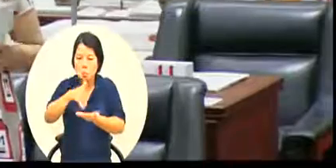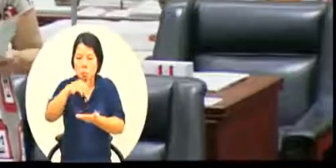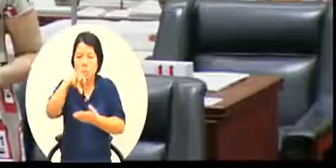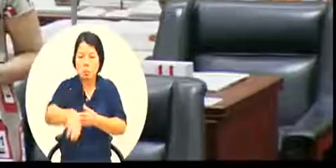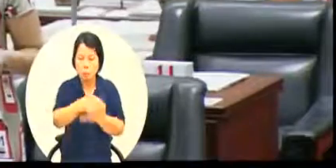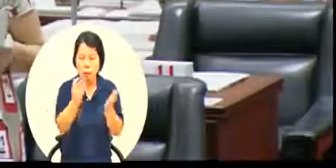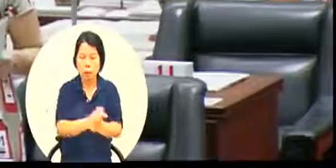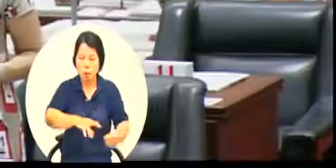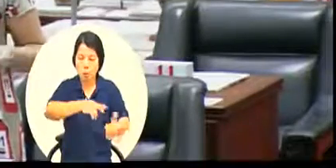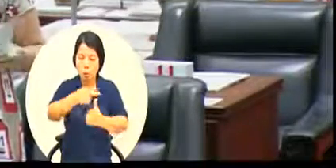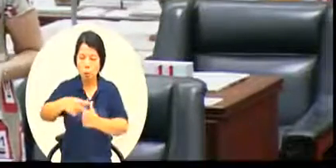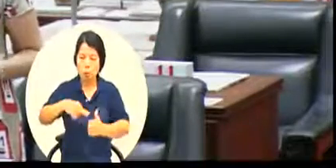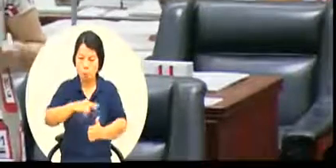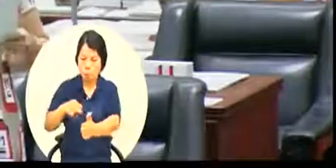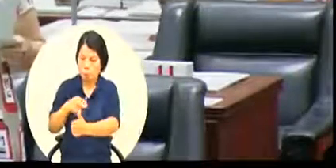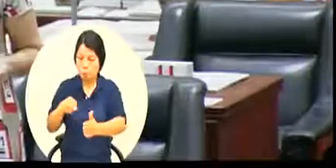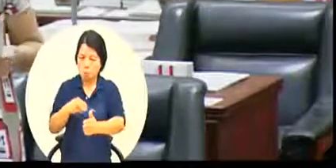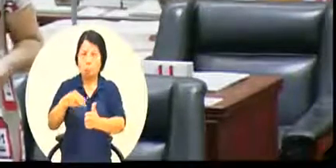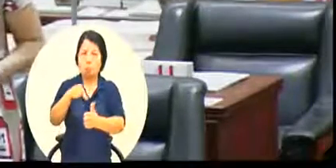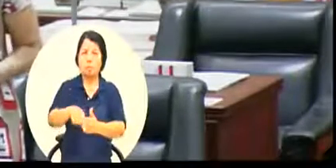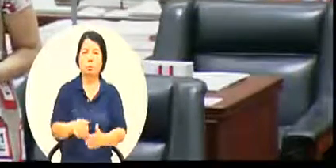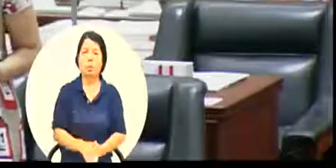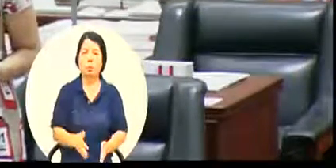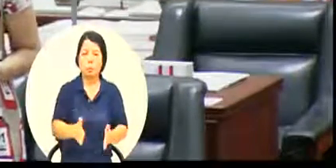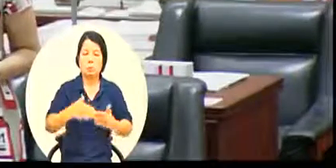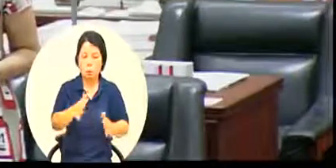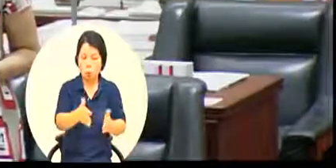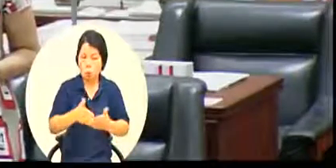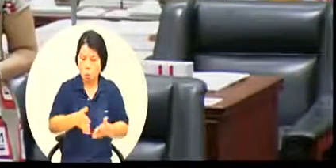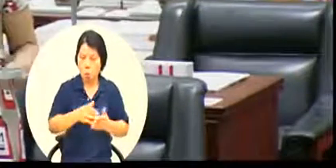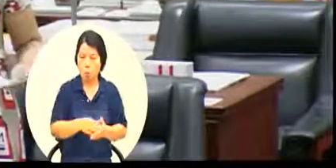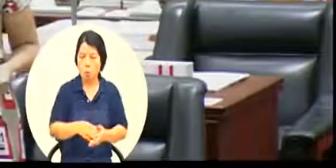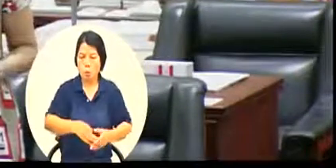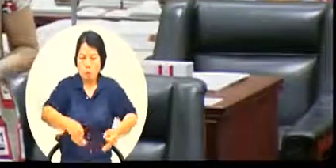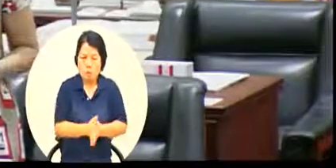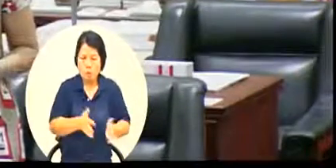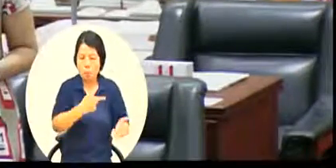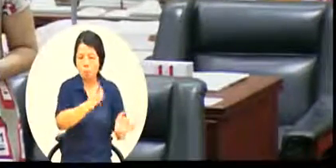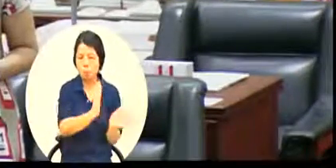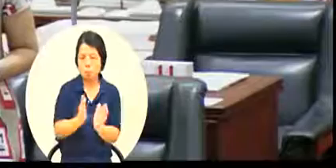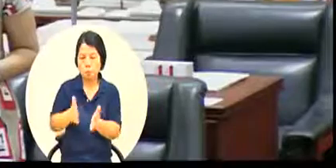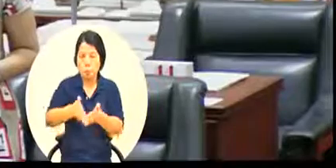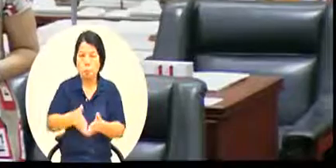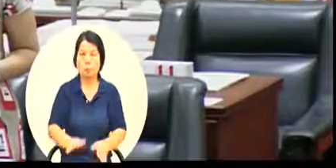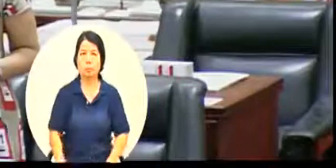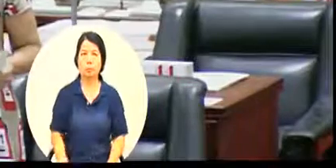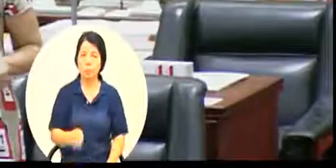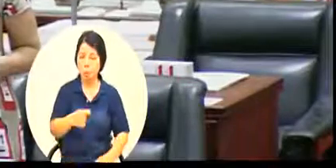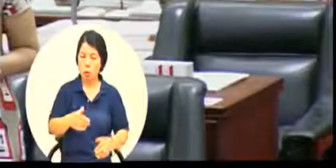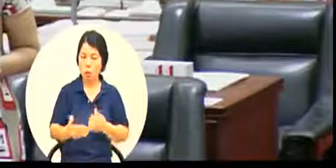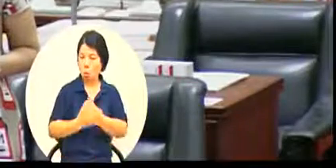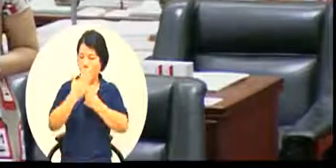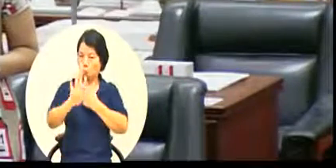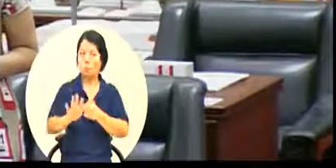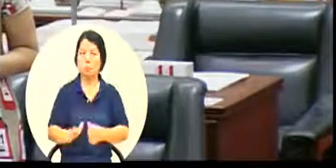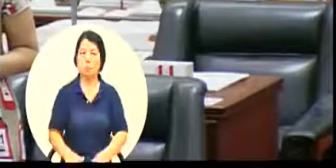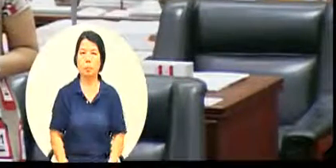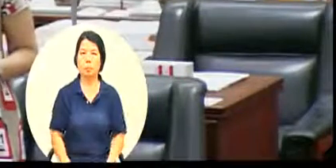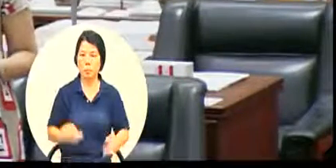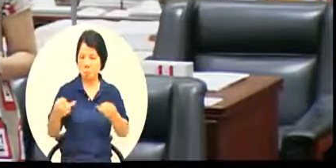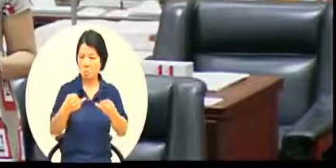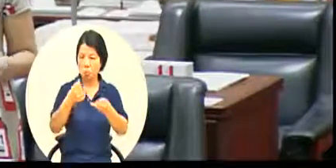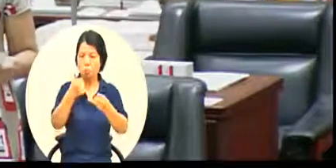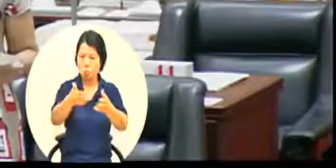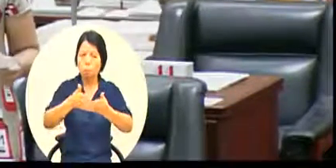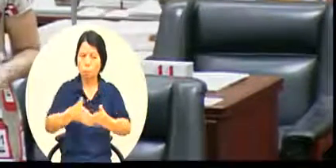纠正，不断的一直纠正一直纠正，我们不得不处理。那应该是有效果吧，某一些事情看起来是这